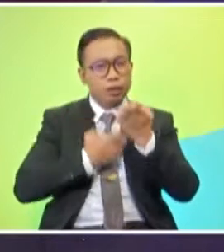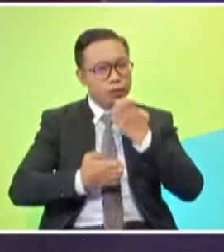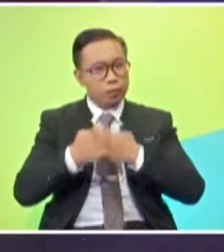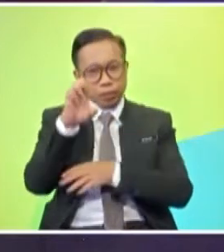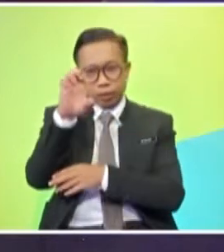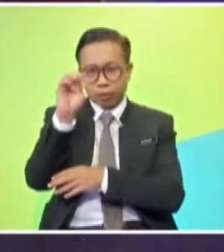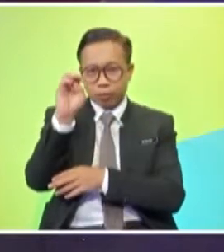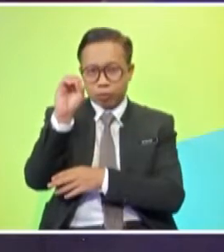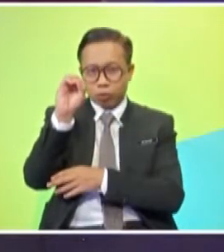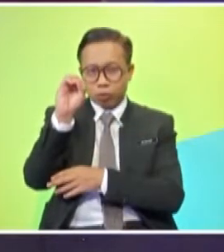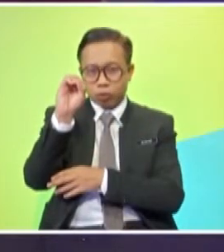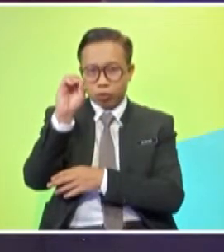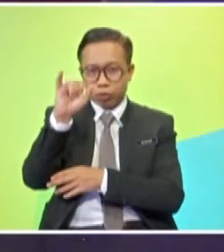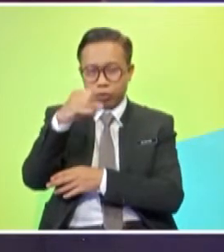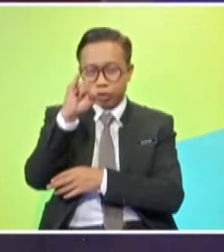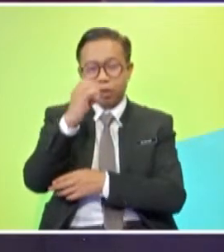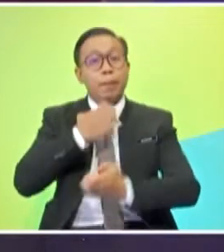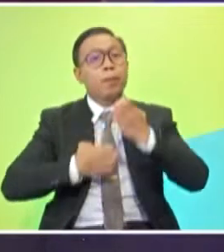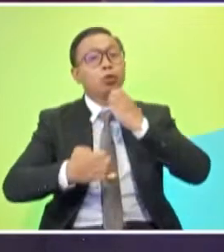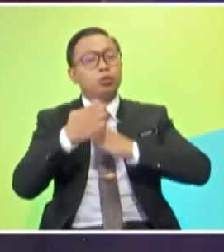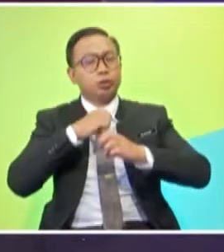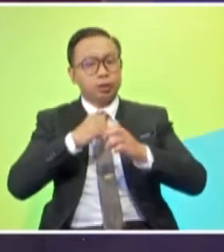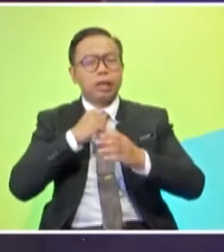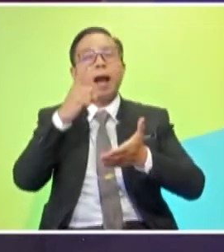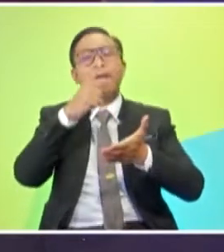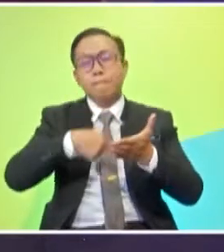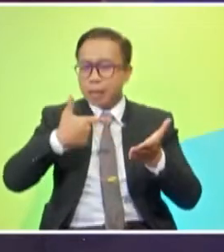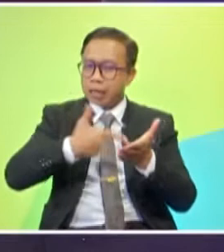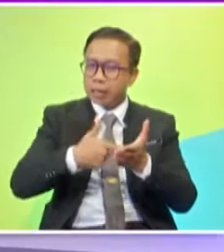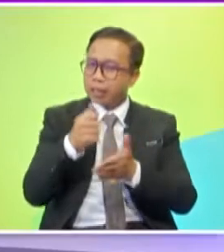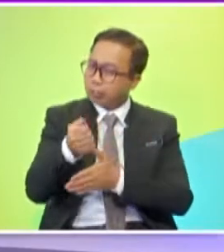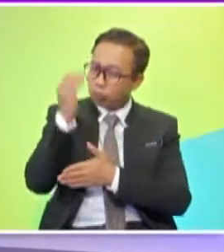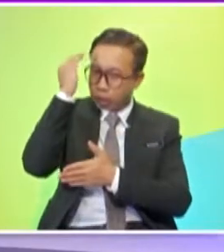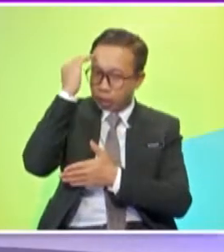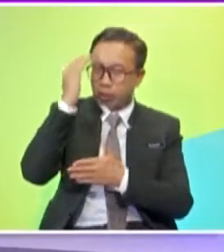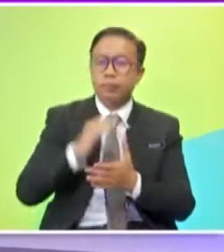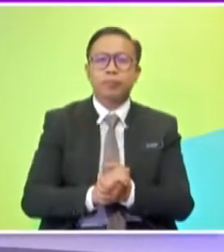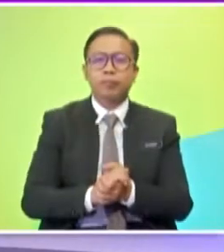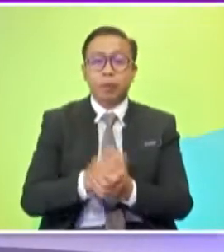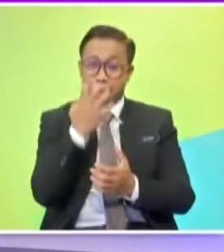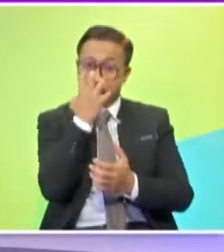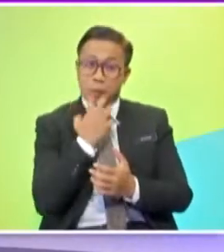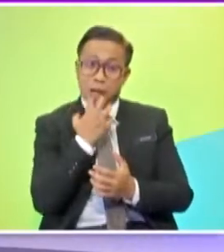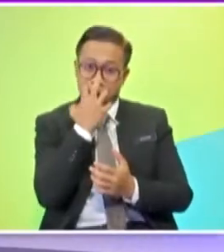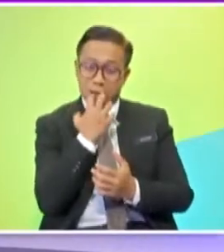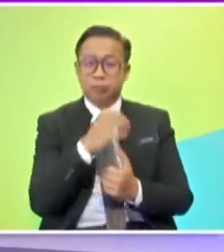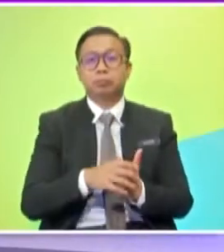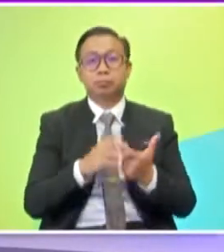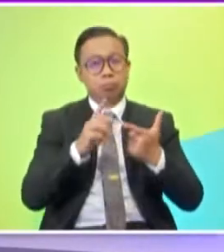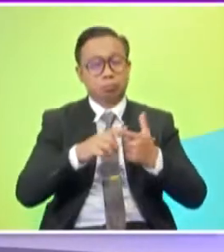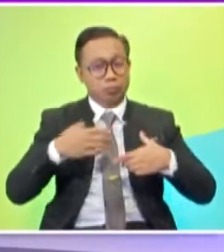atau putih punya emosi diri office tahu cukup ini begitu aja saya pilih tahu dan saya tahu macam marah Oke